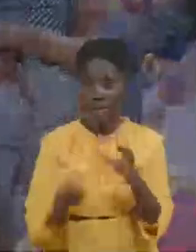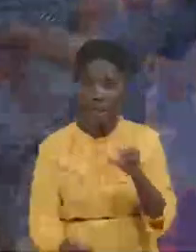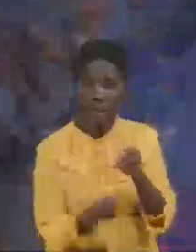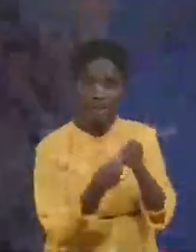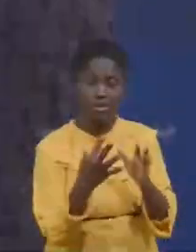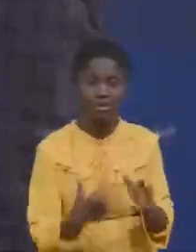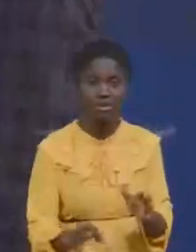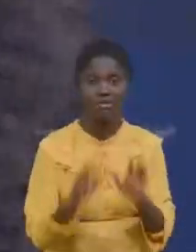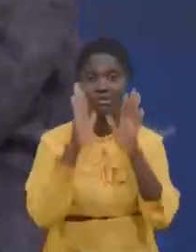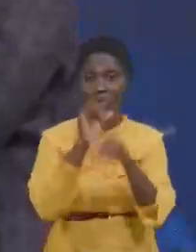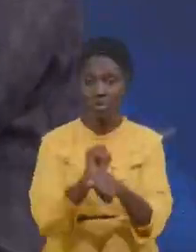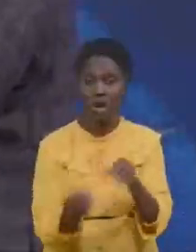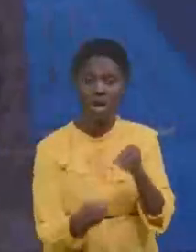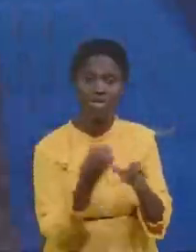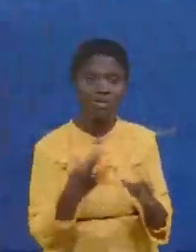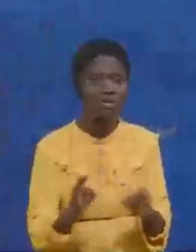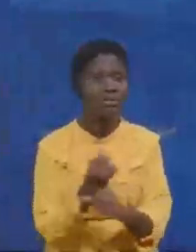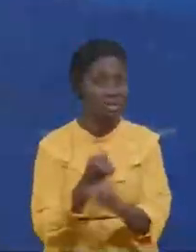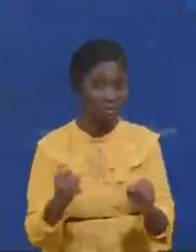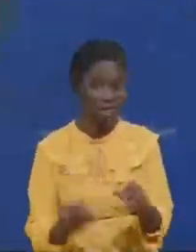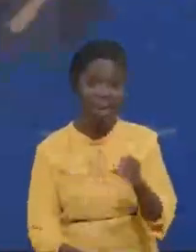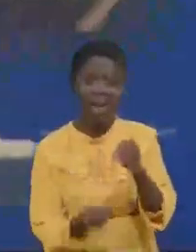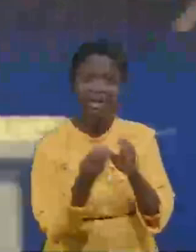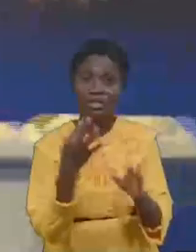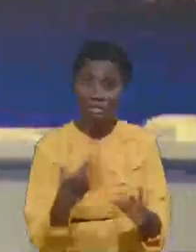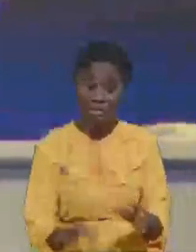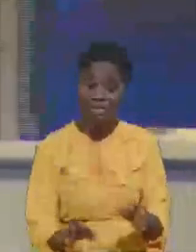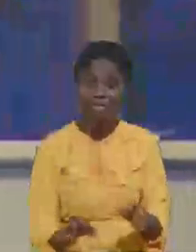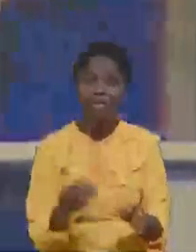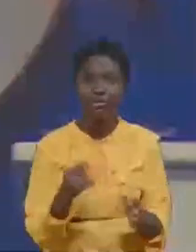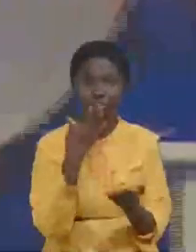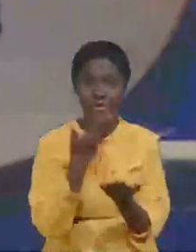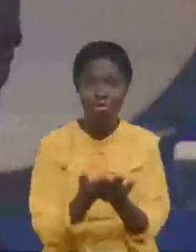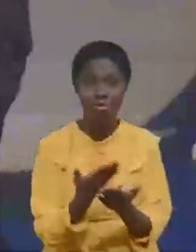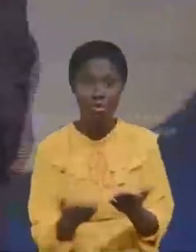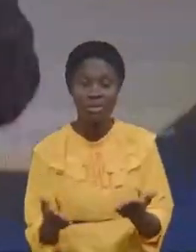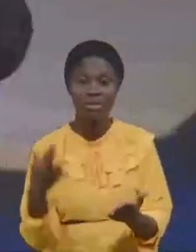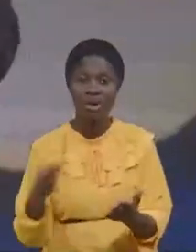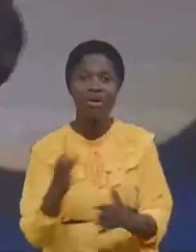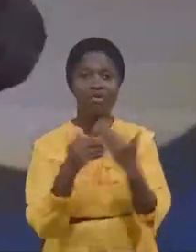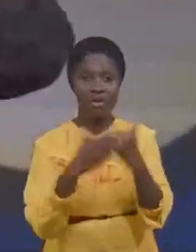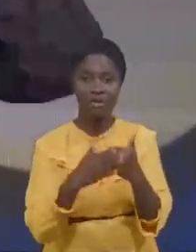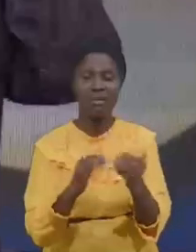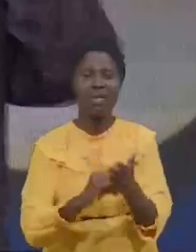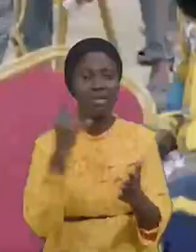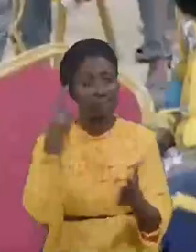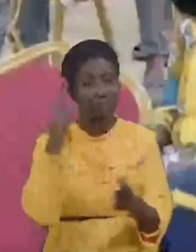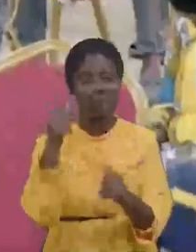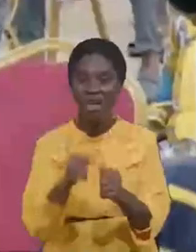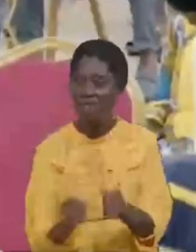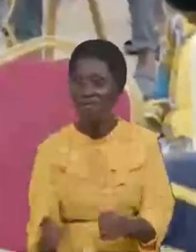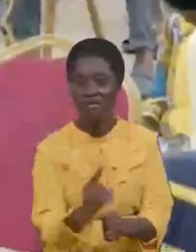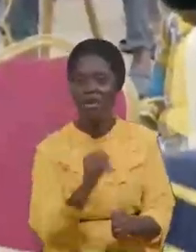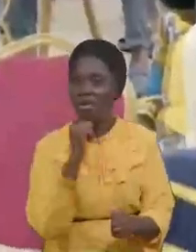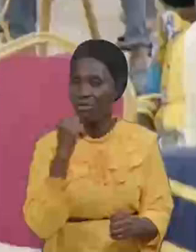miracles, l'addition de salut, l'addition de bonnes choses du ciel, va lever la main. Ce